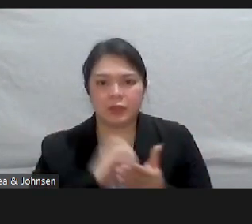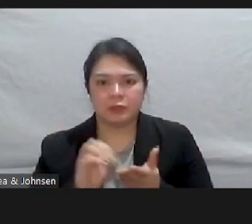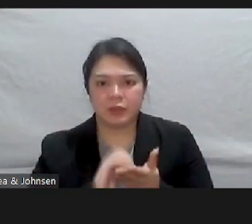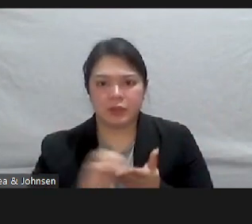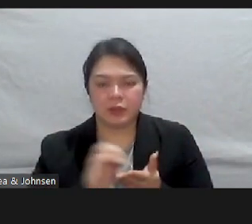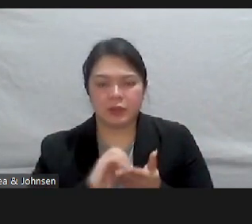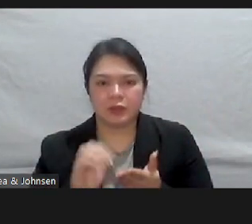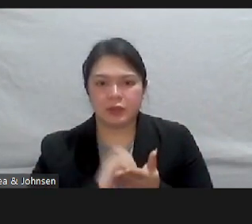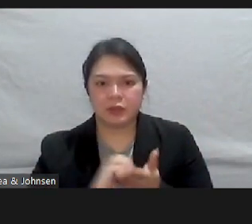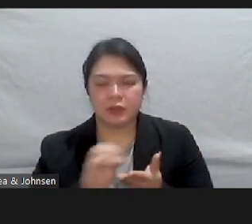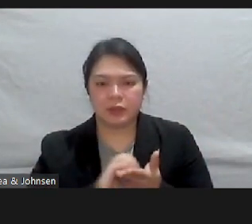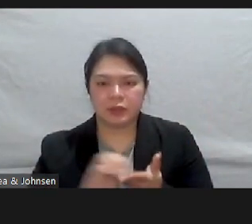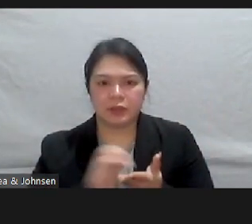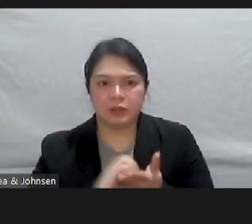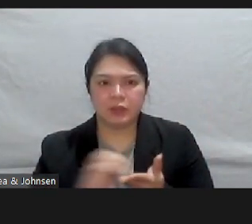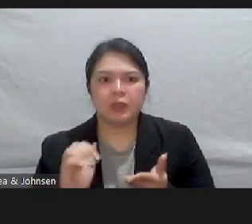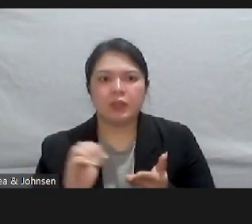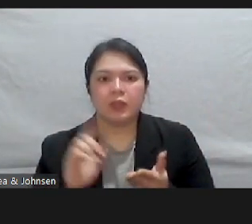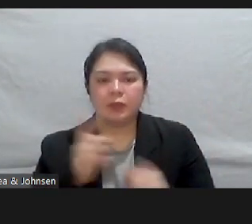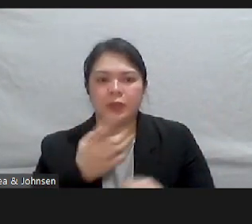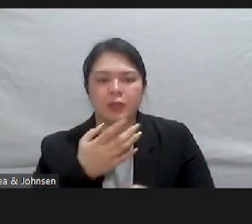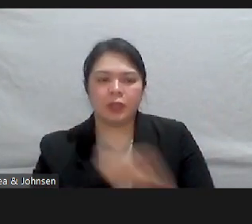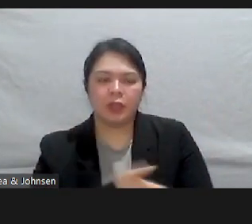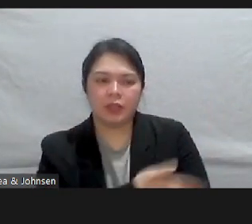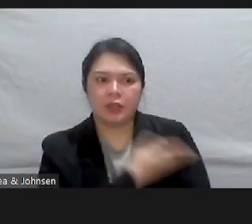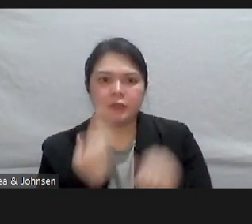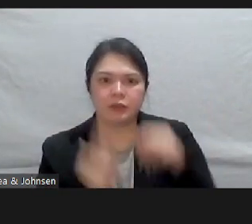yung Enhanced Basic Education